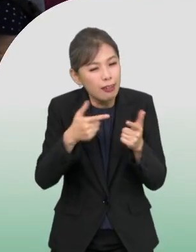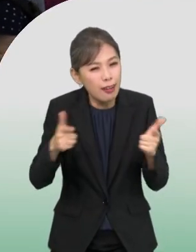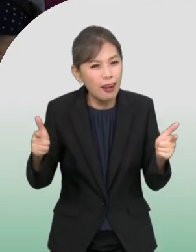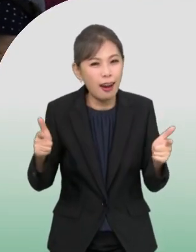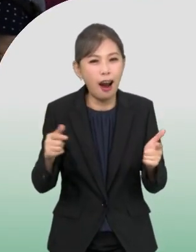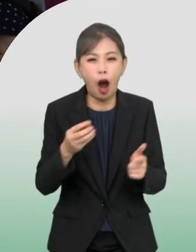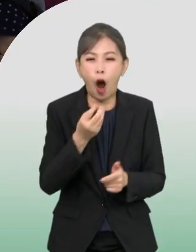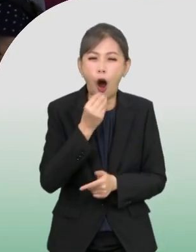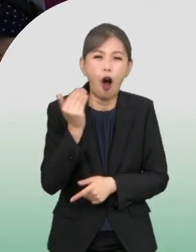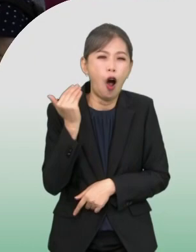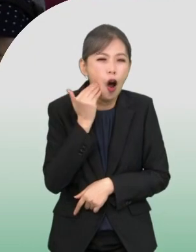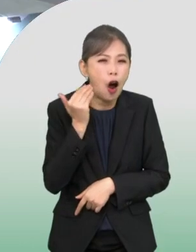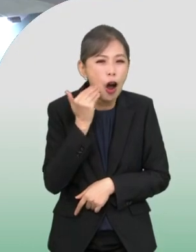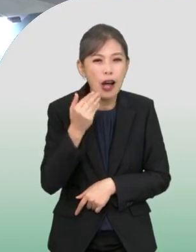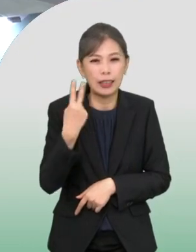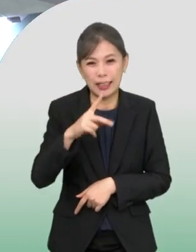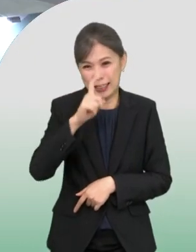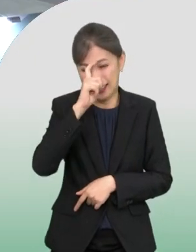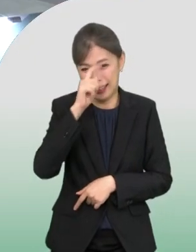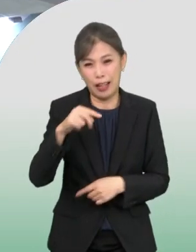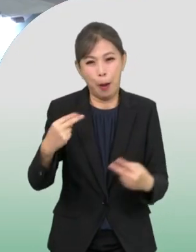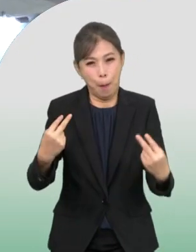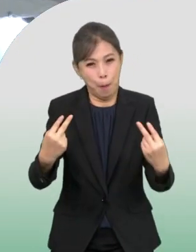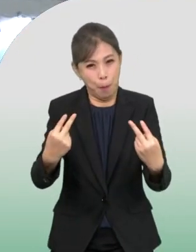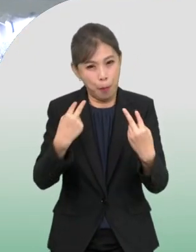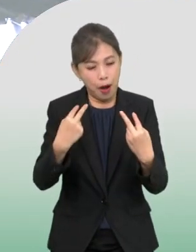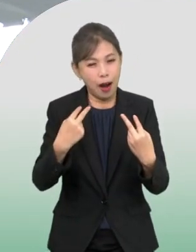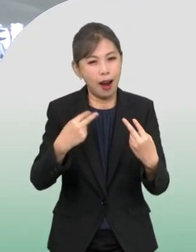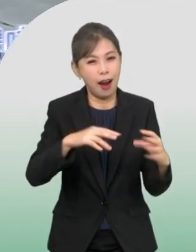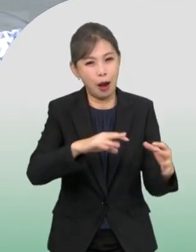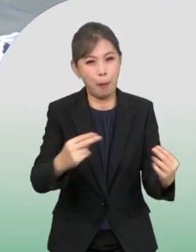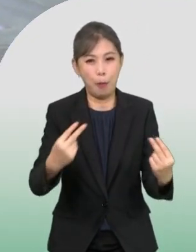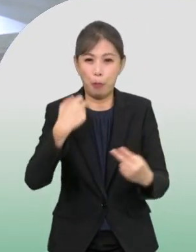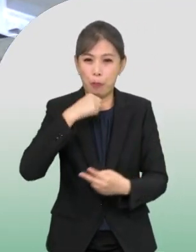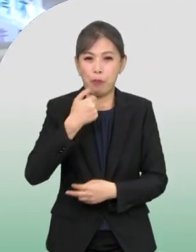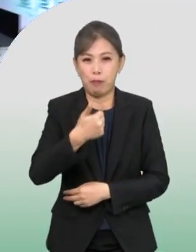到好美食，咪希望打破美食文化，为世界看